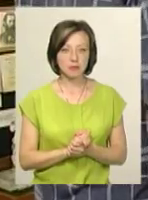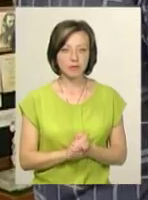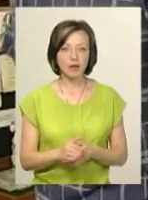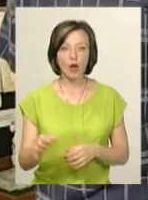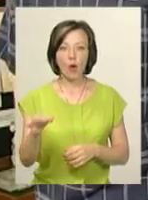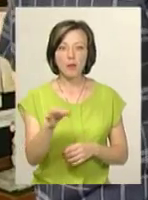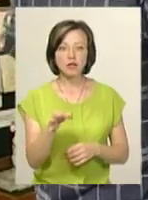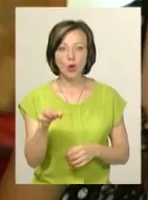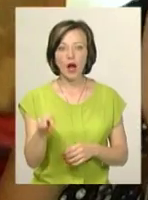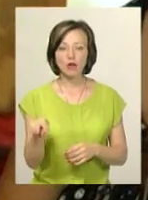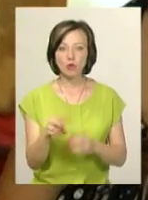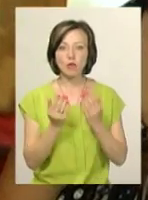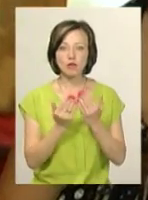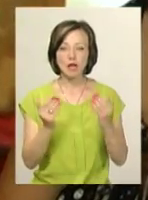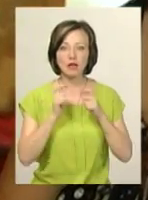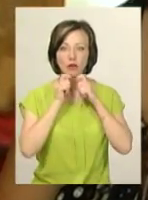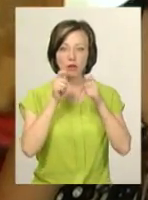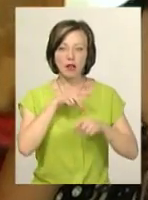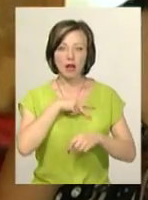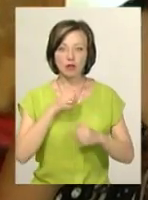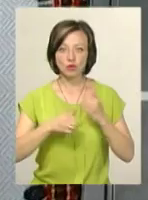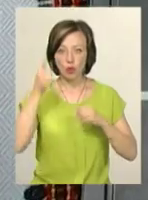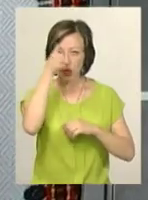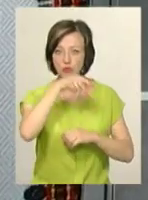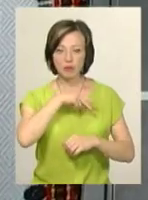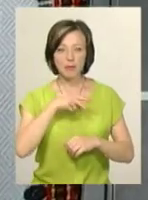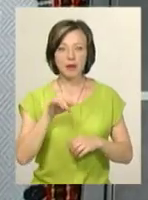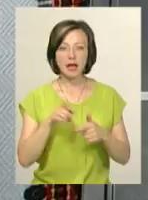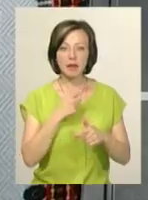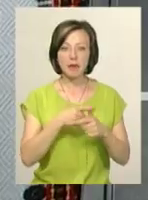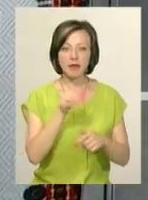Обласному літературному музеї нагороджують лауреата щорічної премії імені